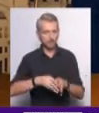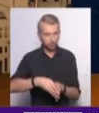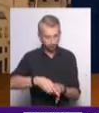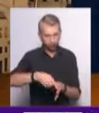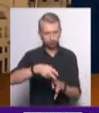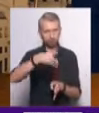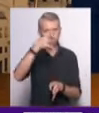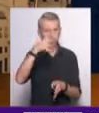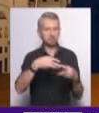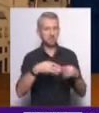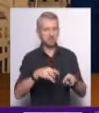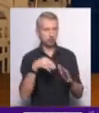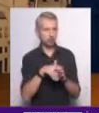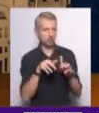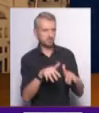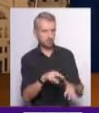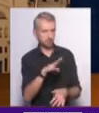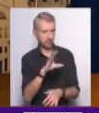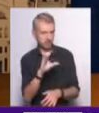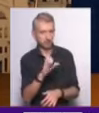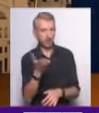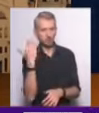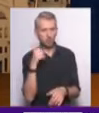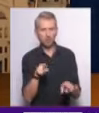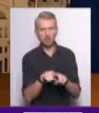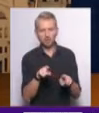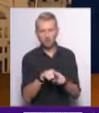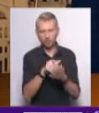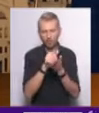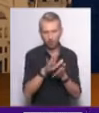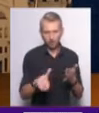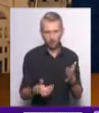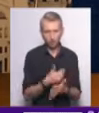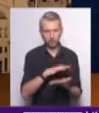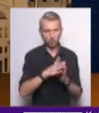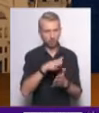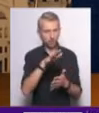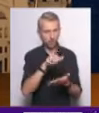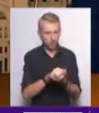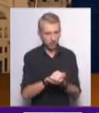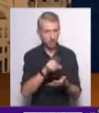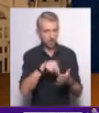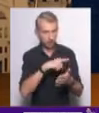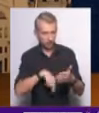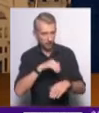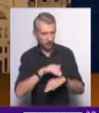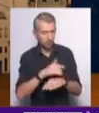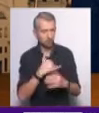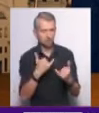багатоповерхівку Міністерства внутрішніх справ. І тоді так само відмовили в поновленні договору оренди, фактично розірвали його. І тепер я собі не